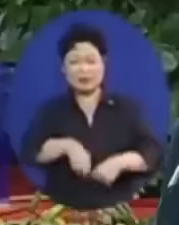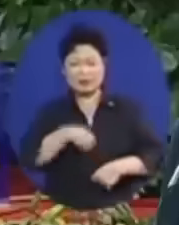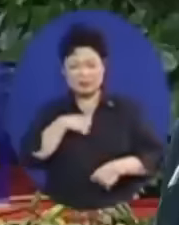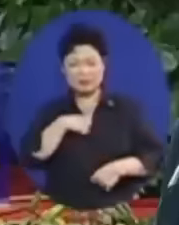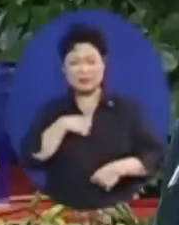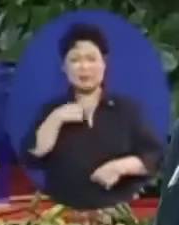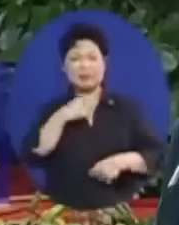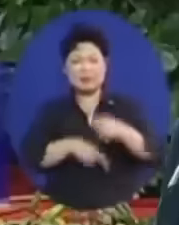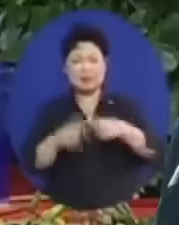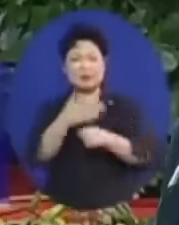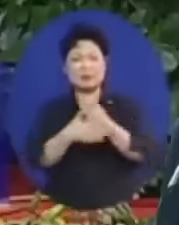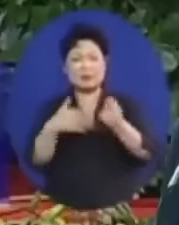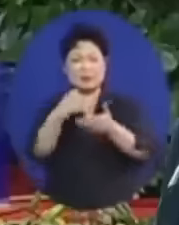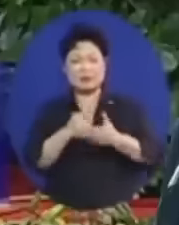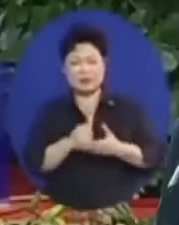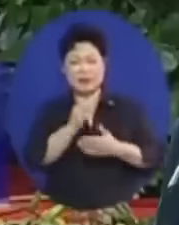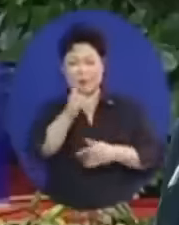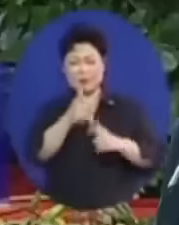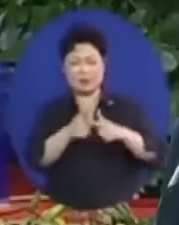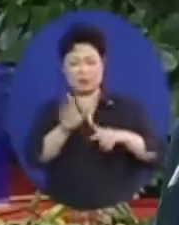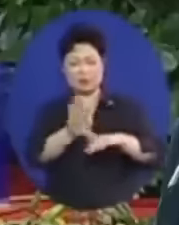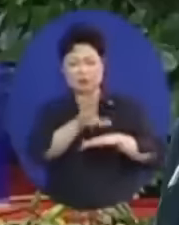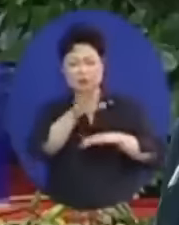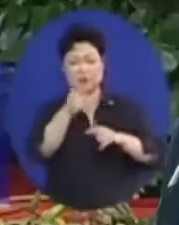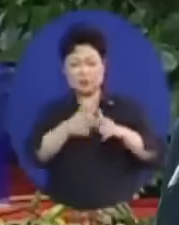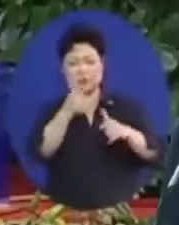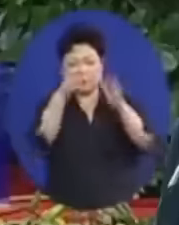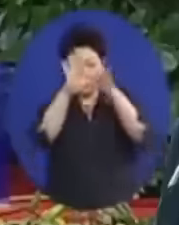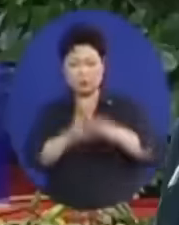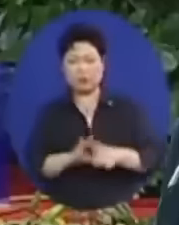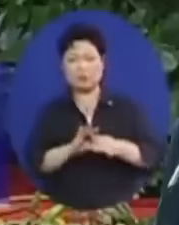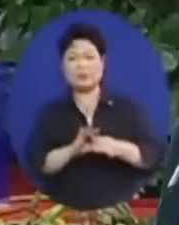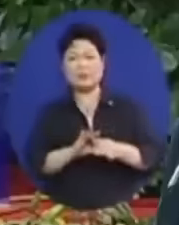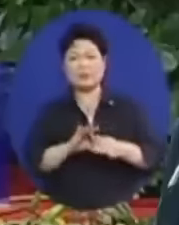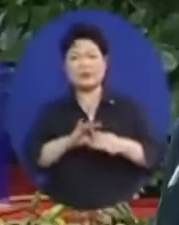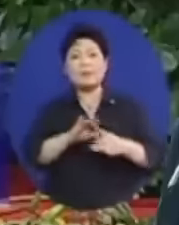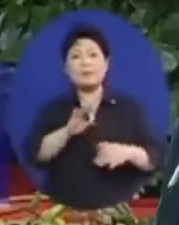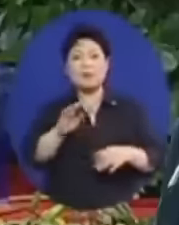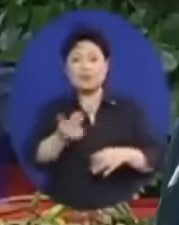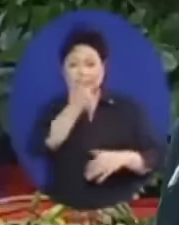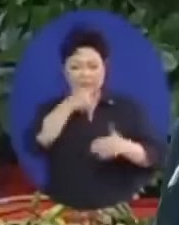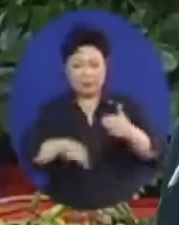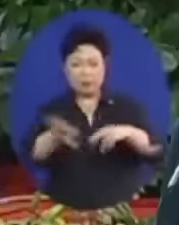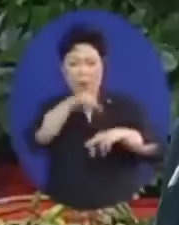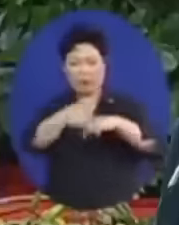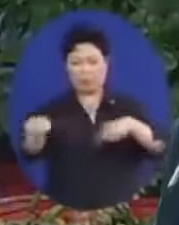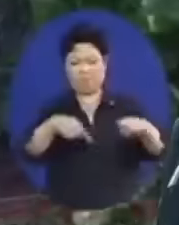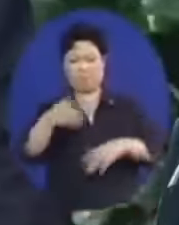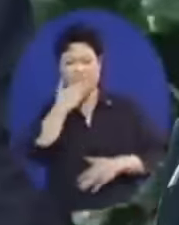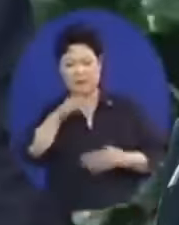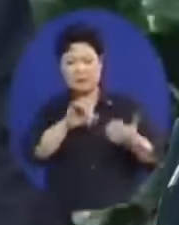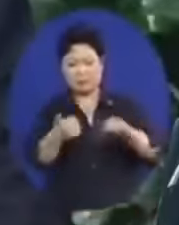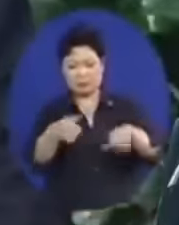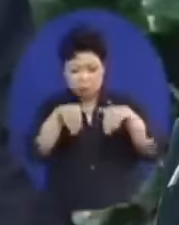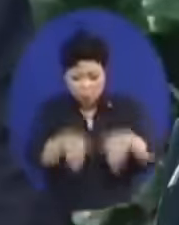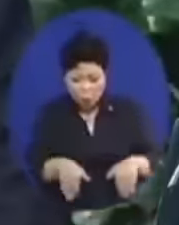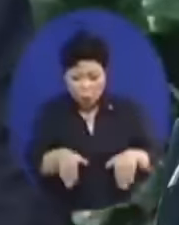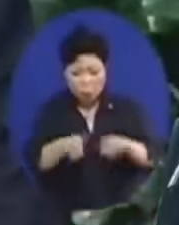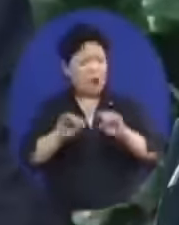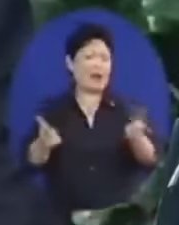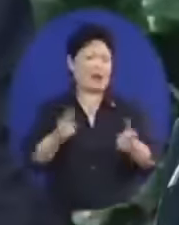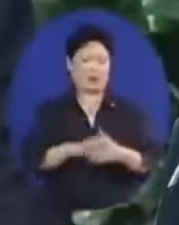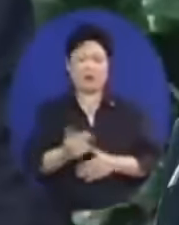넘치게 받는 자들은 한 분 예수 그리스도를 통하여 생명 안에서 왕노릇하리로다. 이제 우리 사망 안에서 종노릇하지